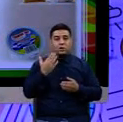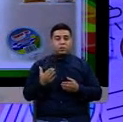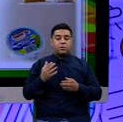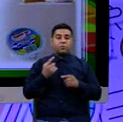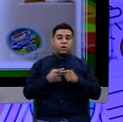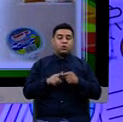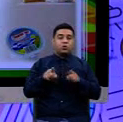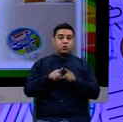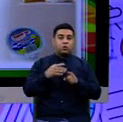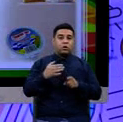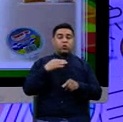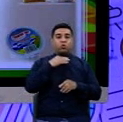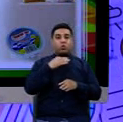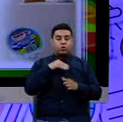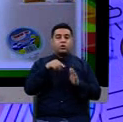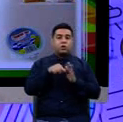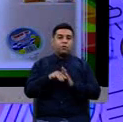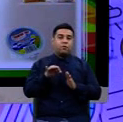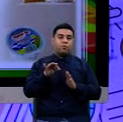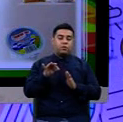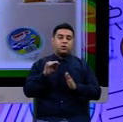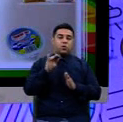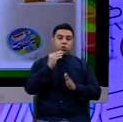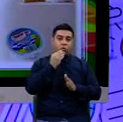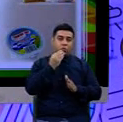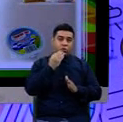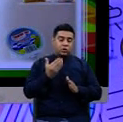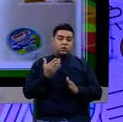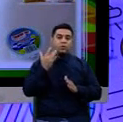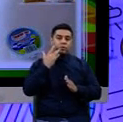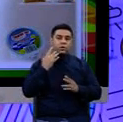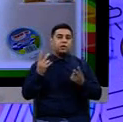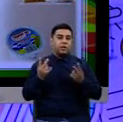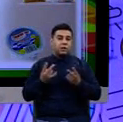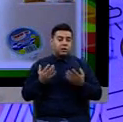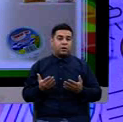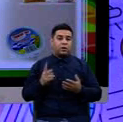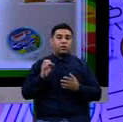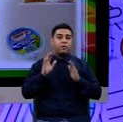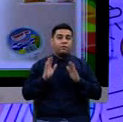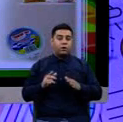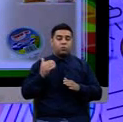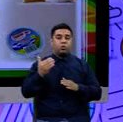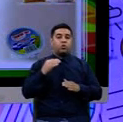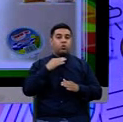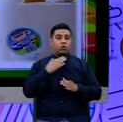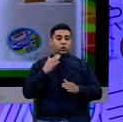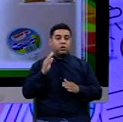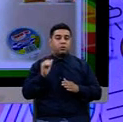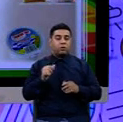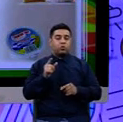ovqatlanishimizda mana shunday go'sht mahsulotlaridan ham iste'mol qilib turishimiz kerak. Nafaqat uning go'shti